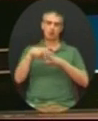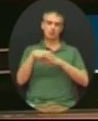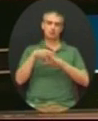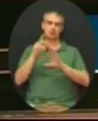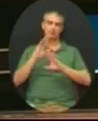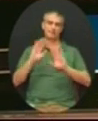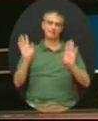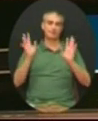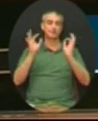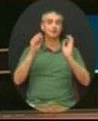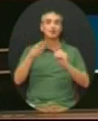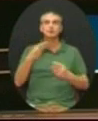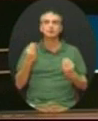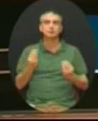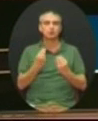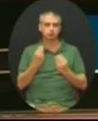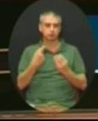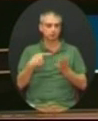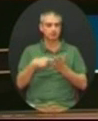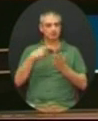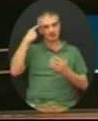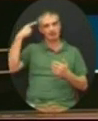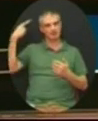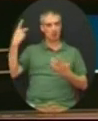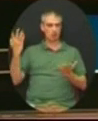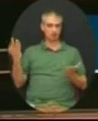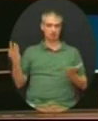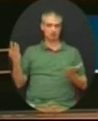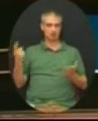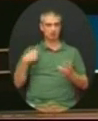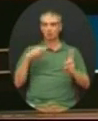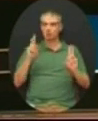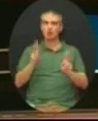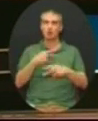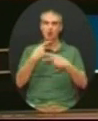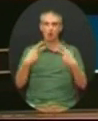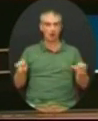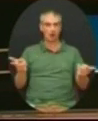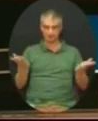במיוחד לא שזה משהו ממניע אידיאולוגי. הוא אומר, אנחנו לא יכולים